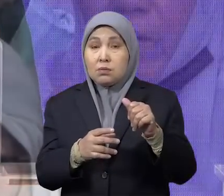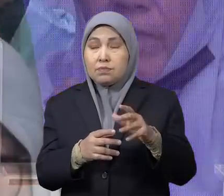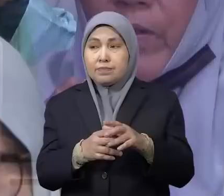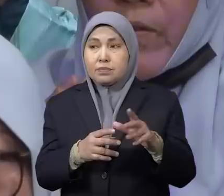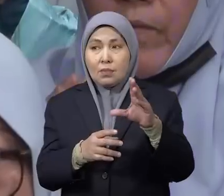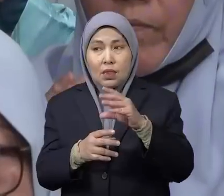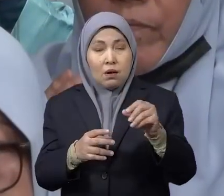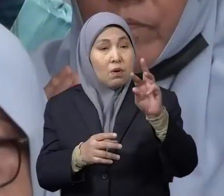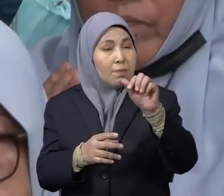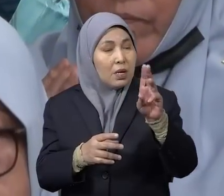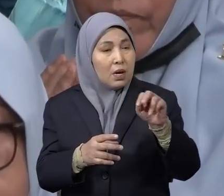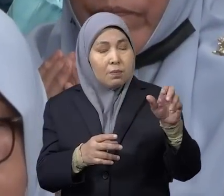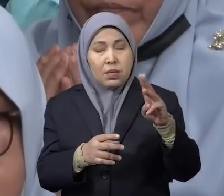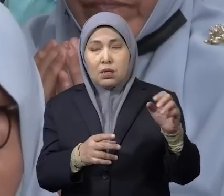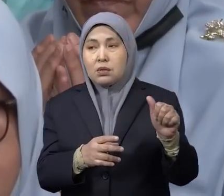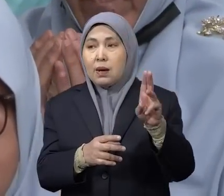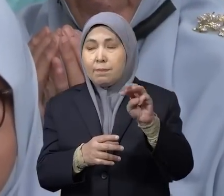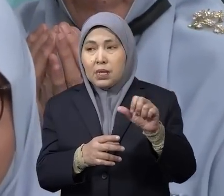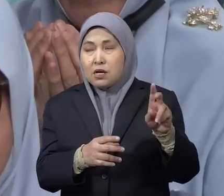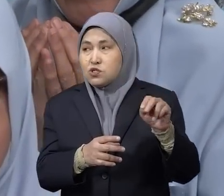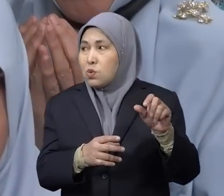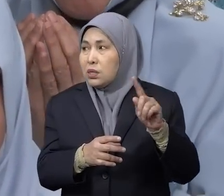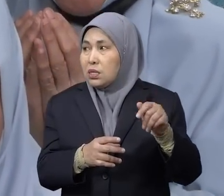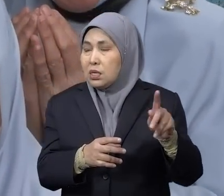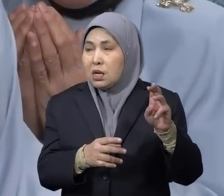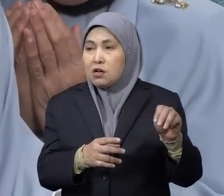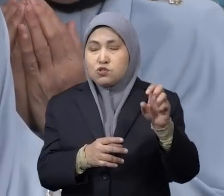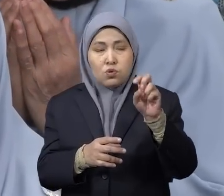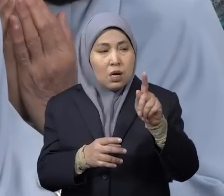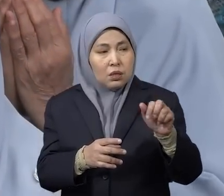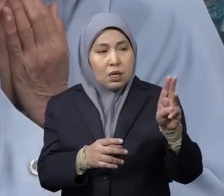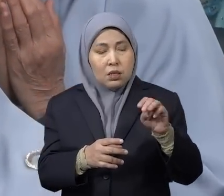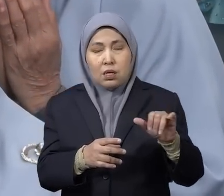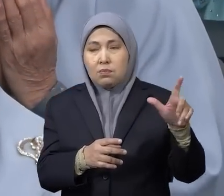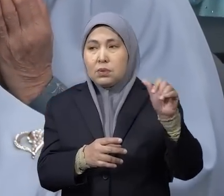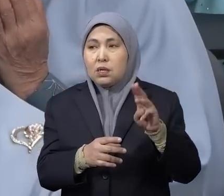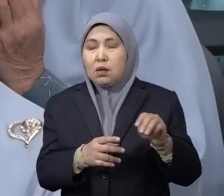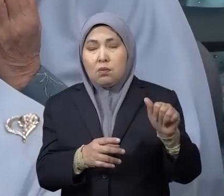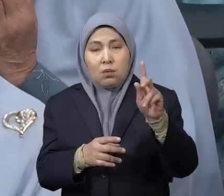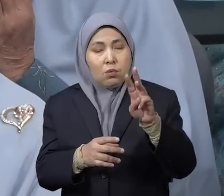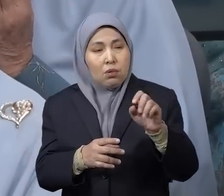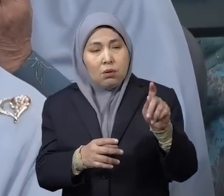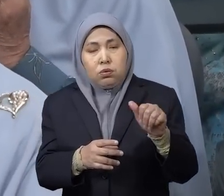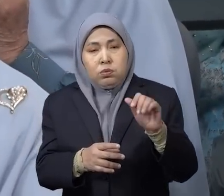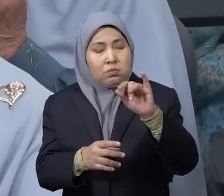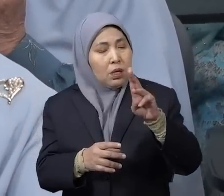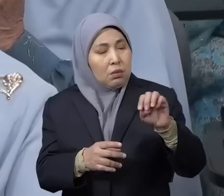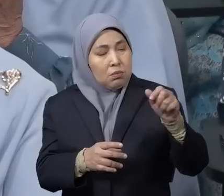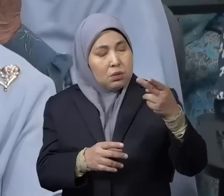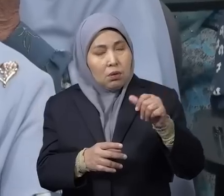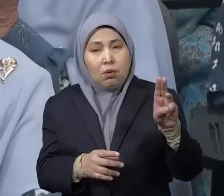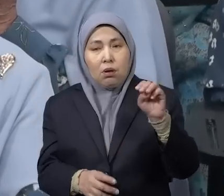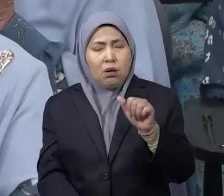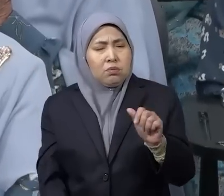الأبرار ربنا هب لنا من أزواجنا وذرياتنا قرة أعين واجعلنا للمتقين إماما رب